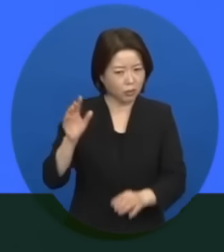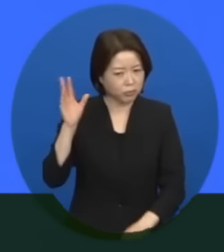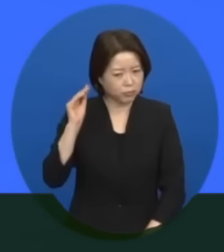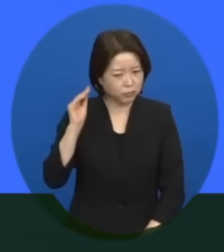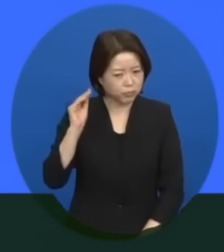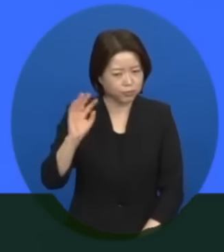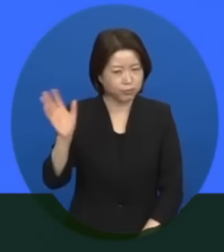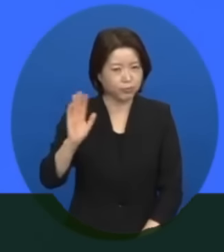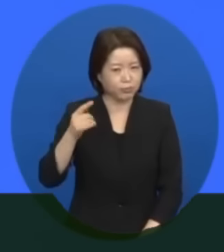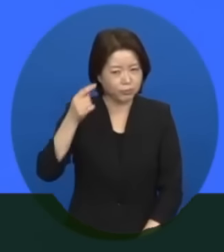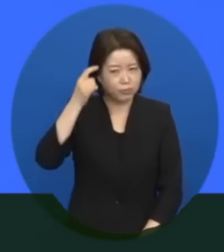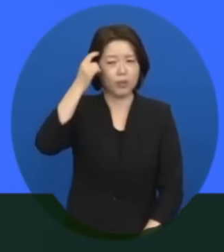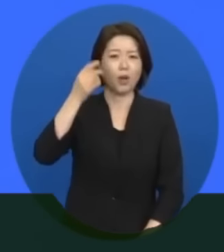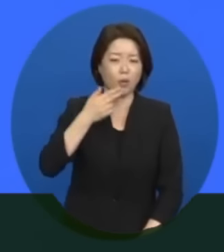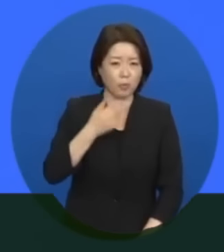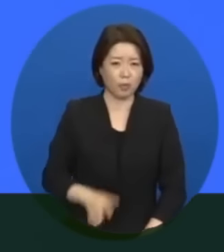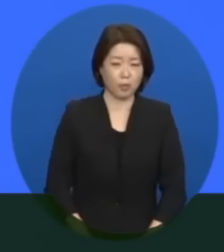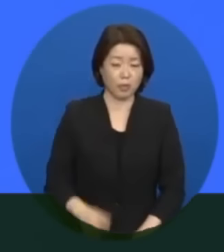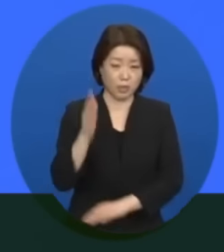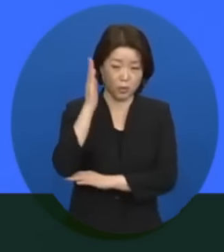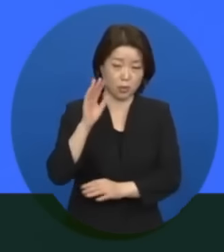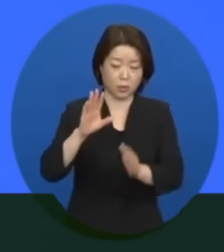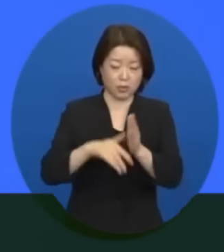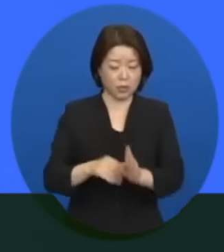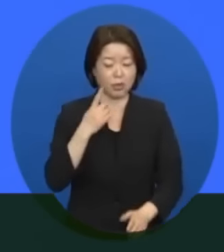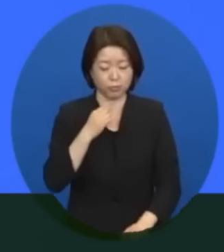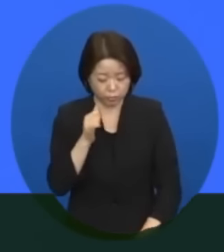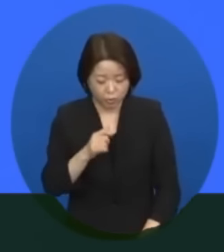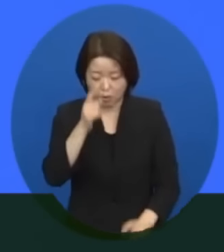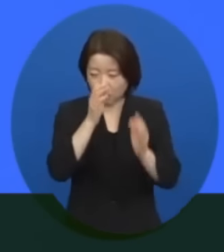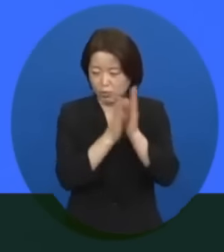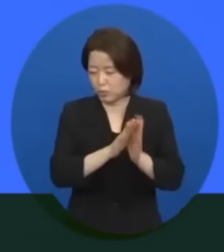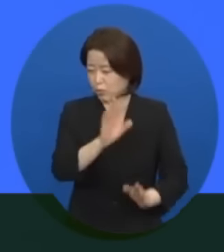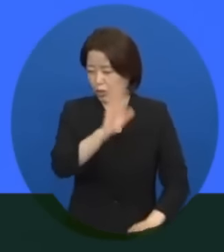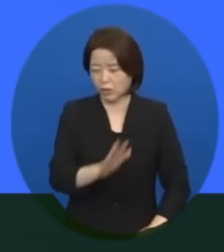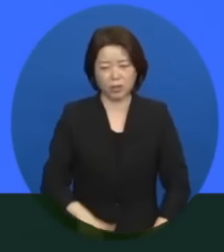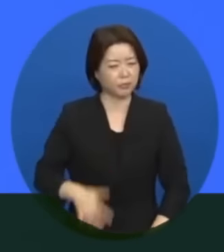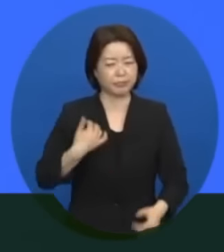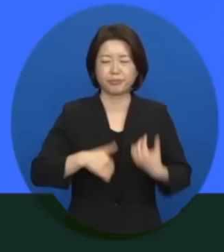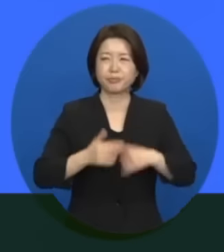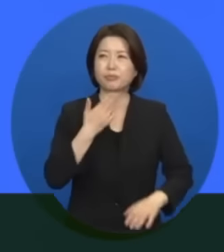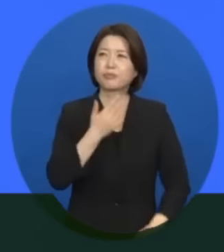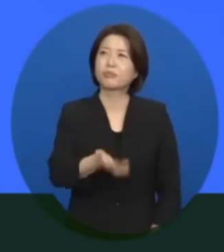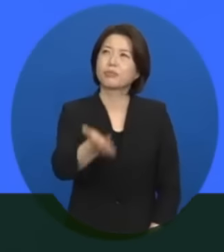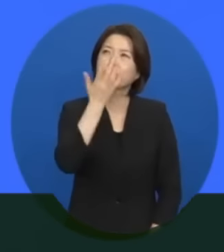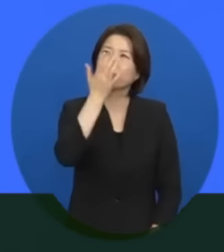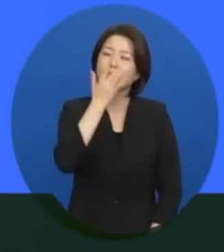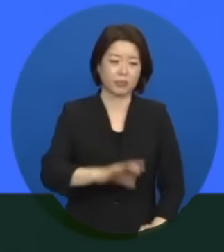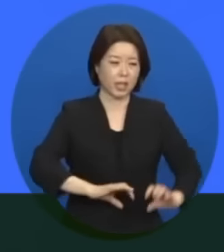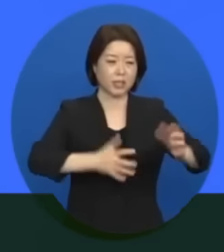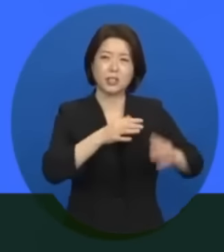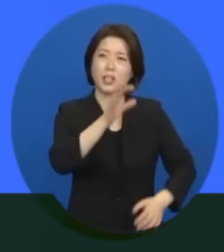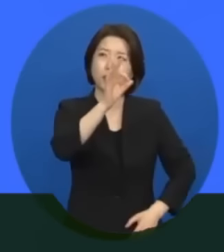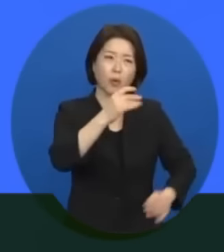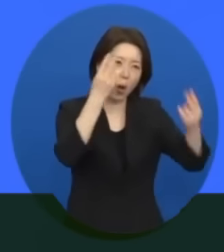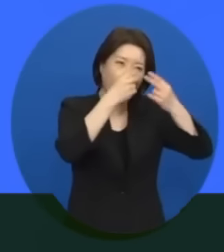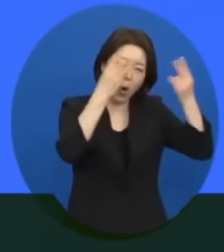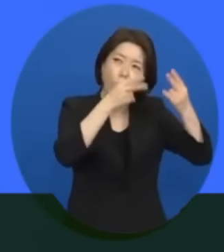설교 시간 계속 졸고 기도도 안 되고 기쁨 없이 그저 세상에 돈만 쫓으며 답답한